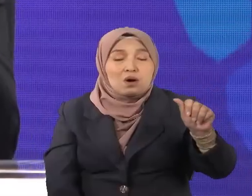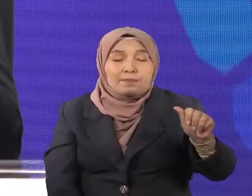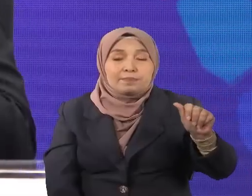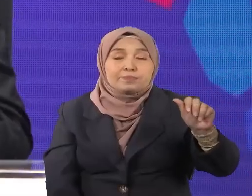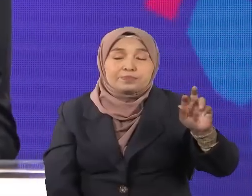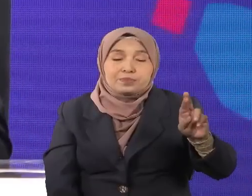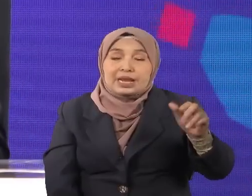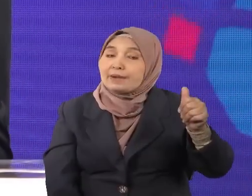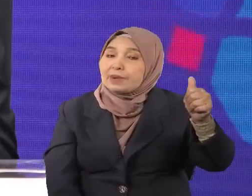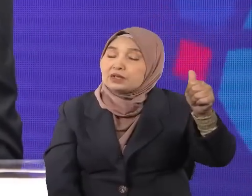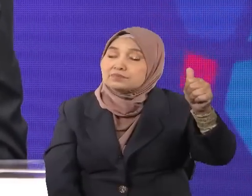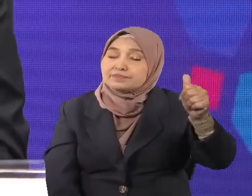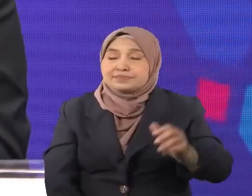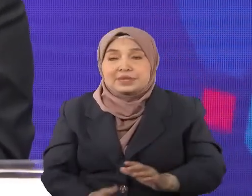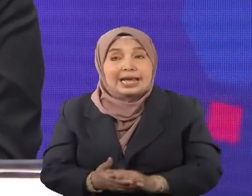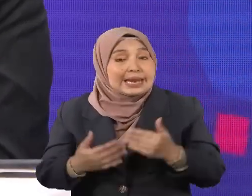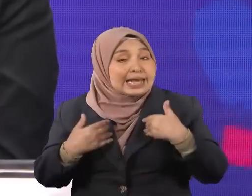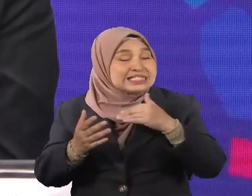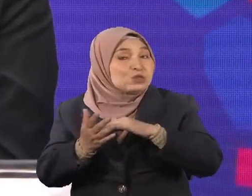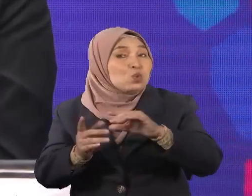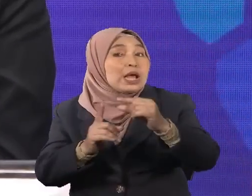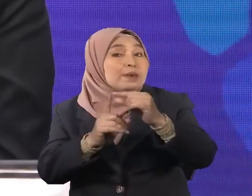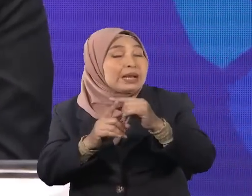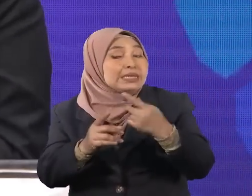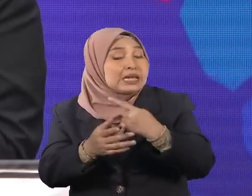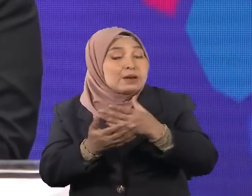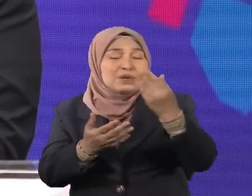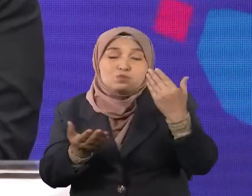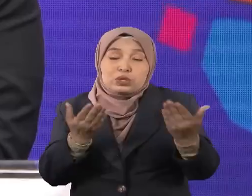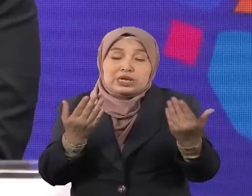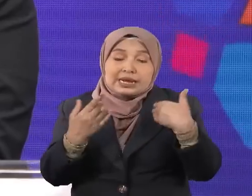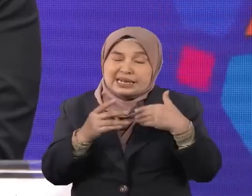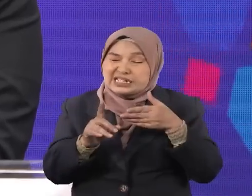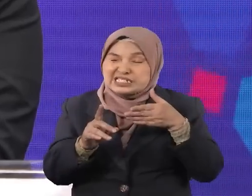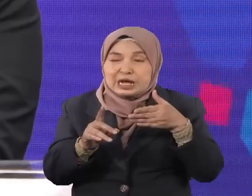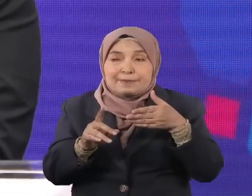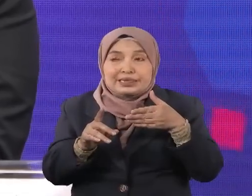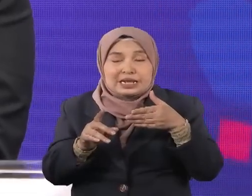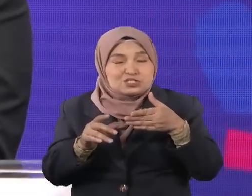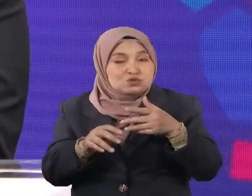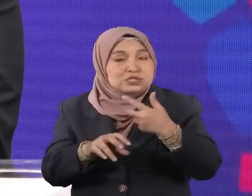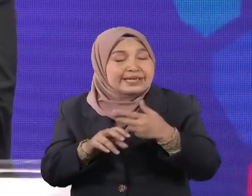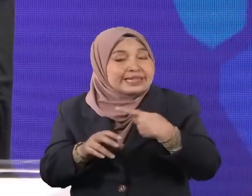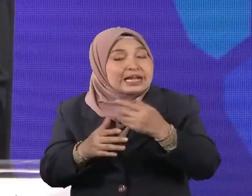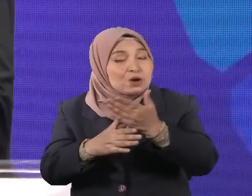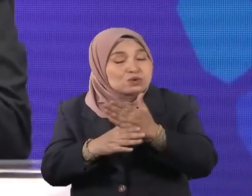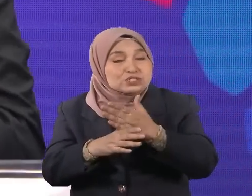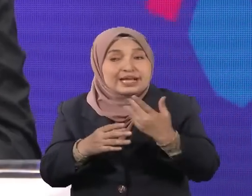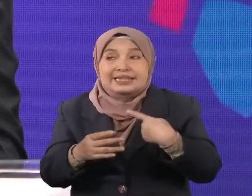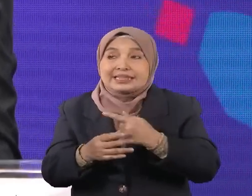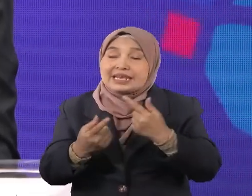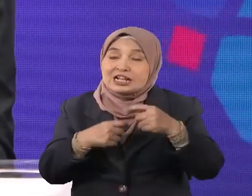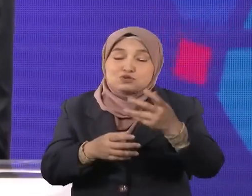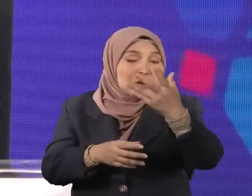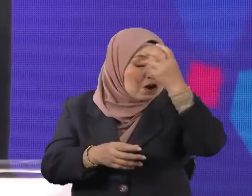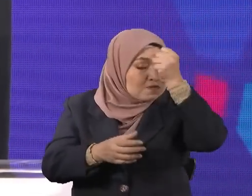mutahhara. Terbaik, subhanallah. Ada satu lagi kalimah yang kita nak belajar. Mungkin ada selekoh tajam selepas ini kita akan kongsikan. Kita nak cuba